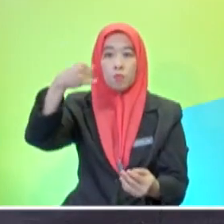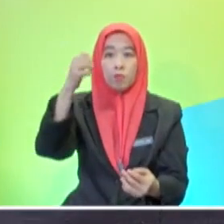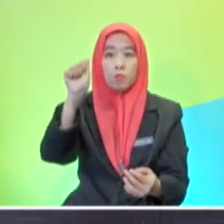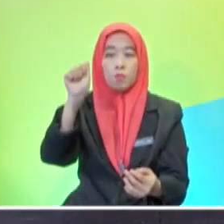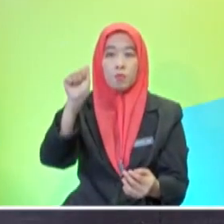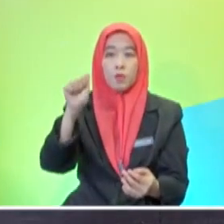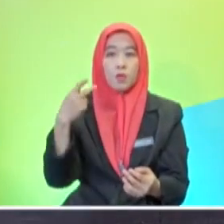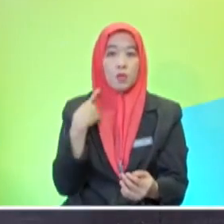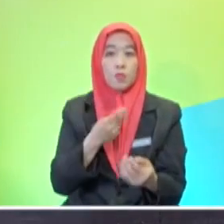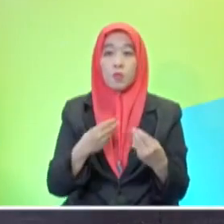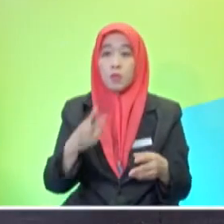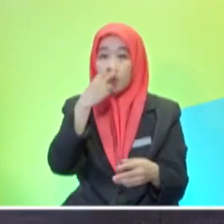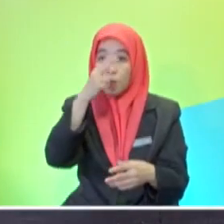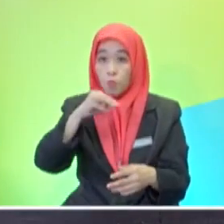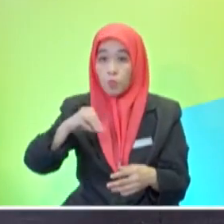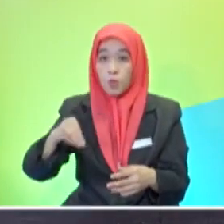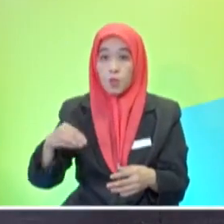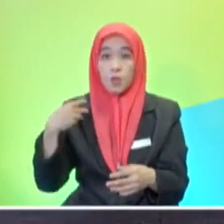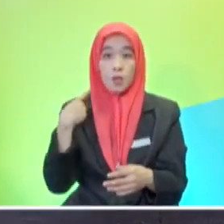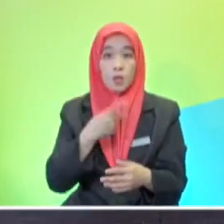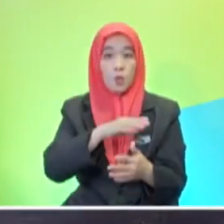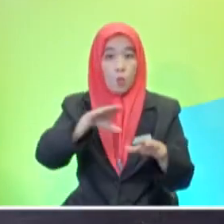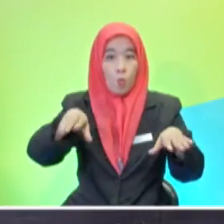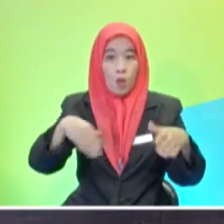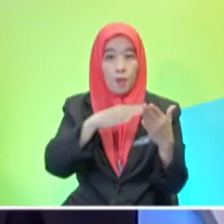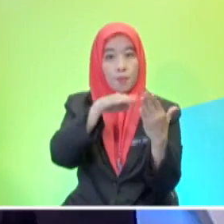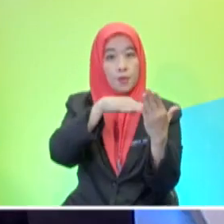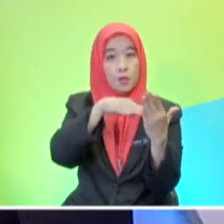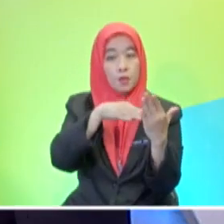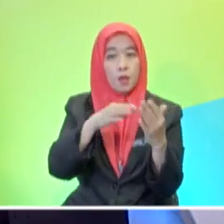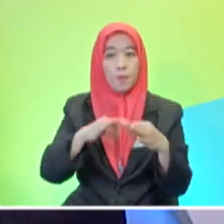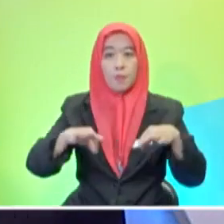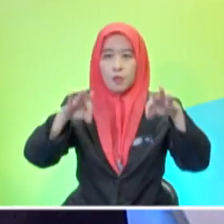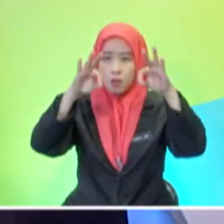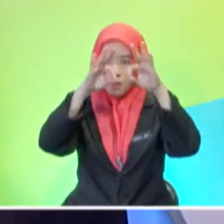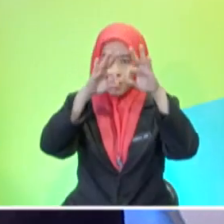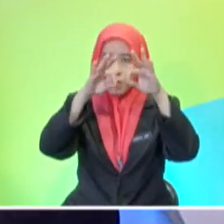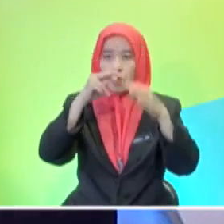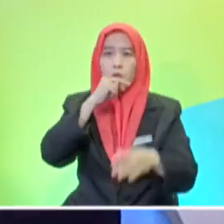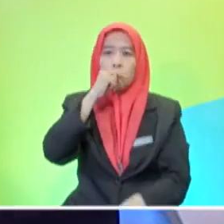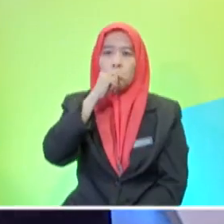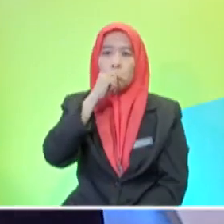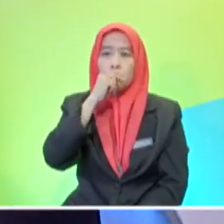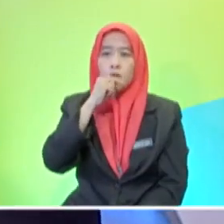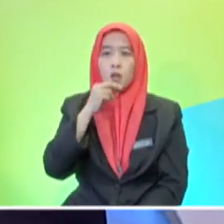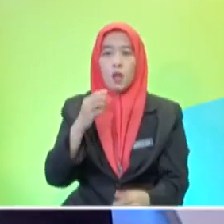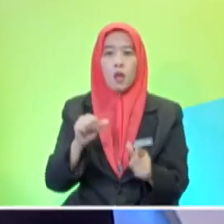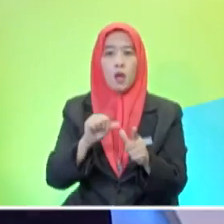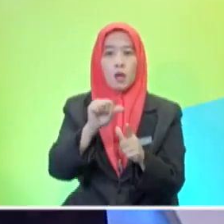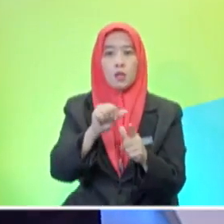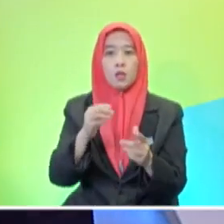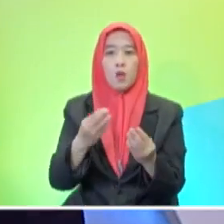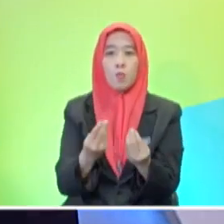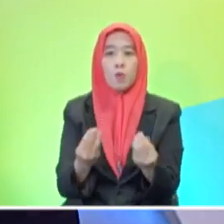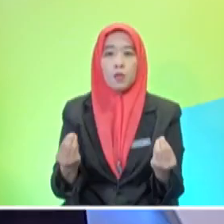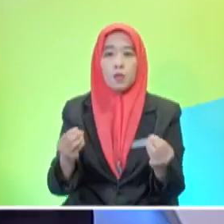lihat murid-murid kita menjalankan satu penyiasatan penting ke tidak nutrien ataupun baju diletakkan kepada